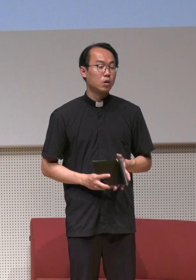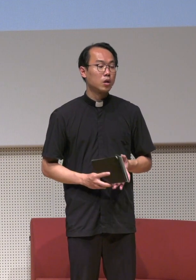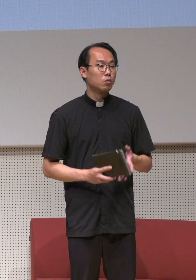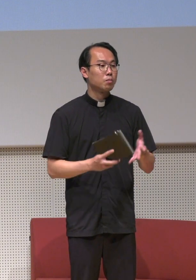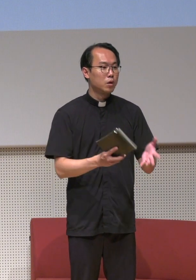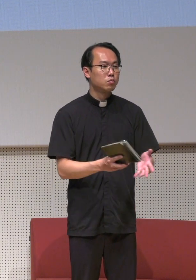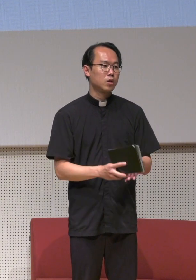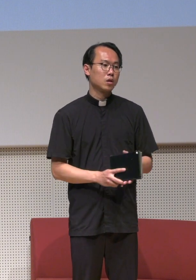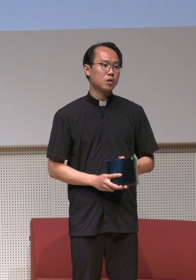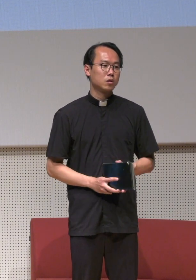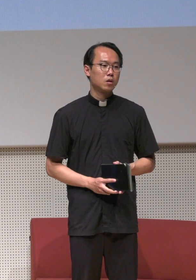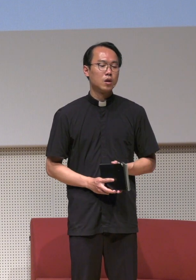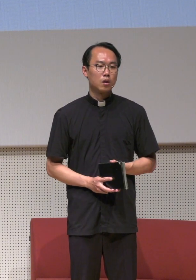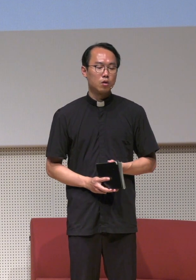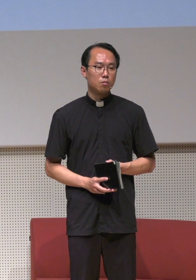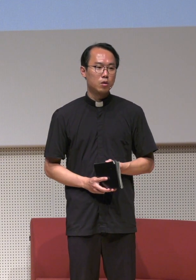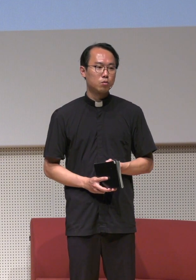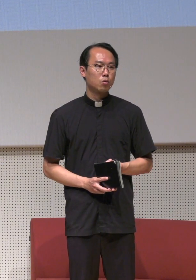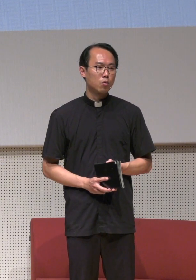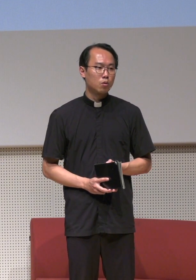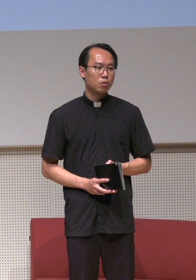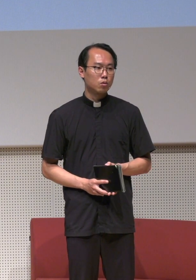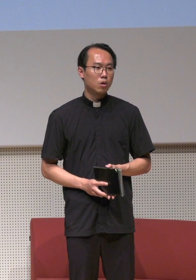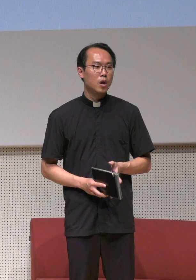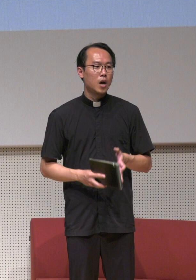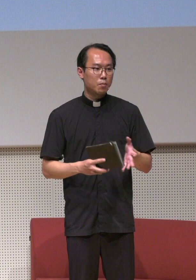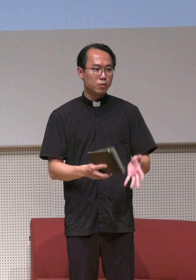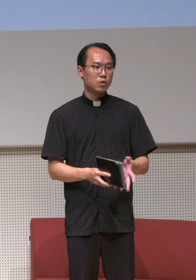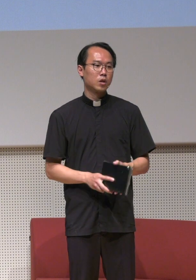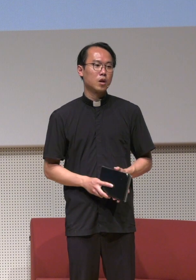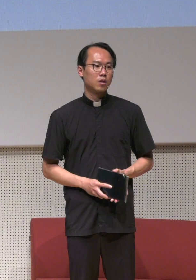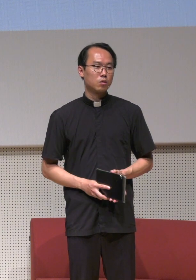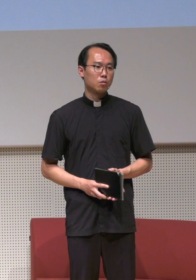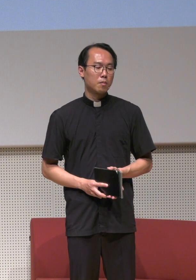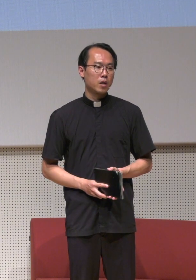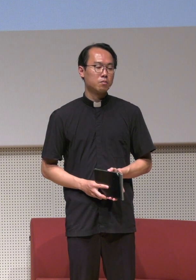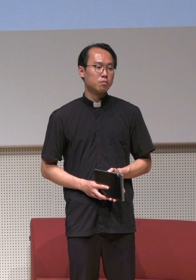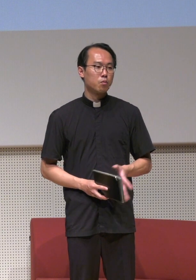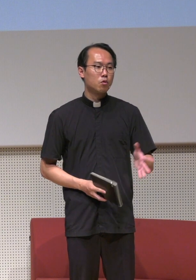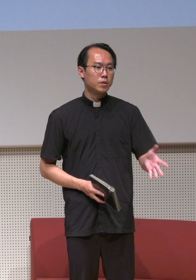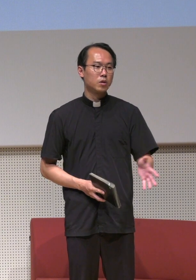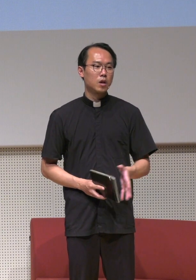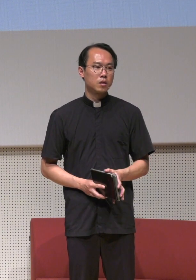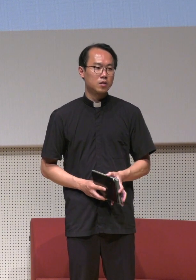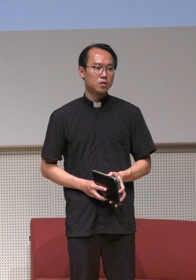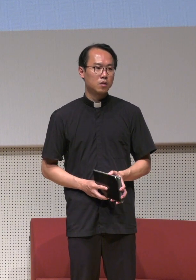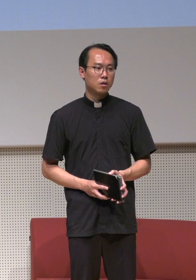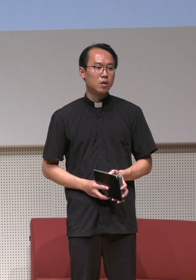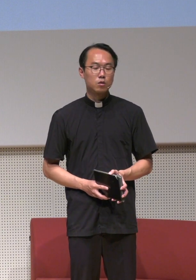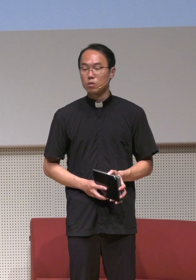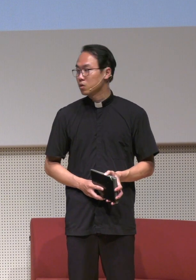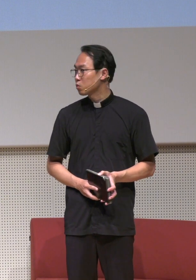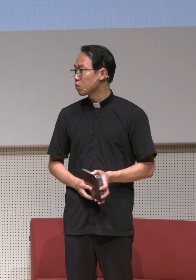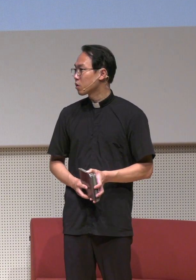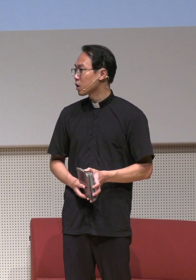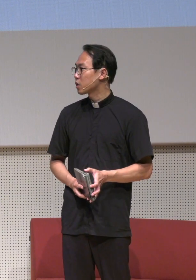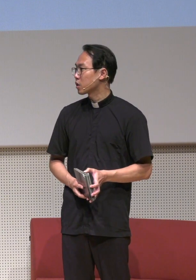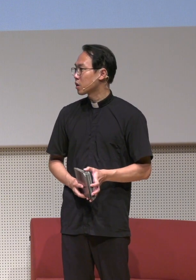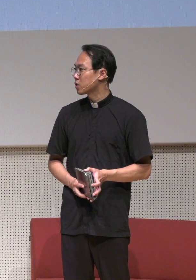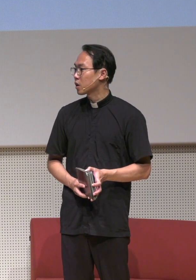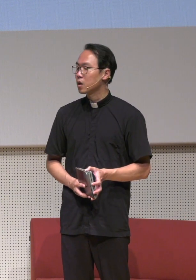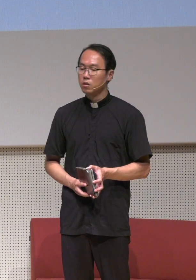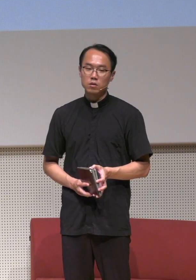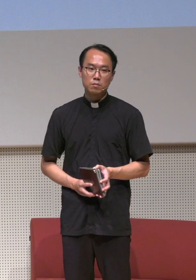있게 되고 저희가 또 뵐 수 있게 돼서 너무나도 좋고 또 앞으로 저희가 또 많은 복음을 전하는 데 있어서 또 큰 노력을